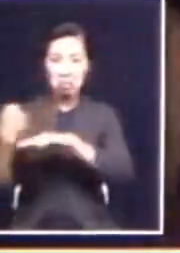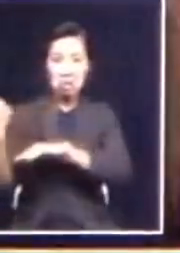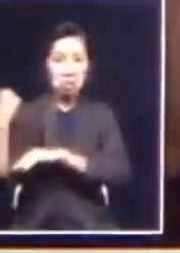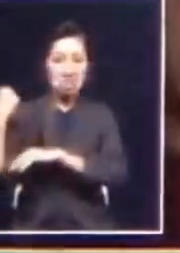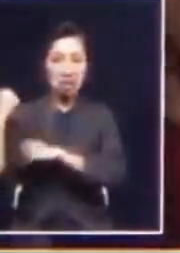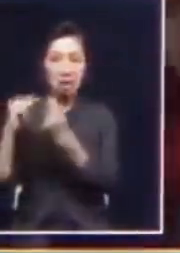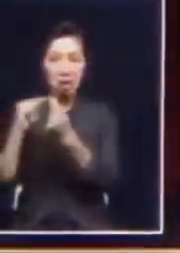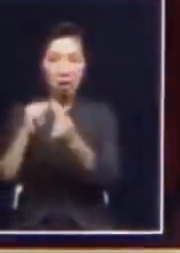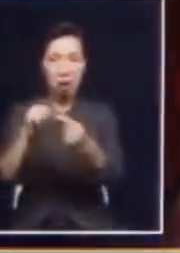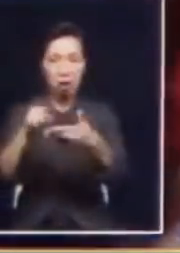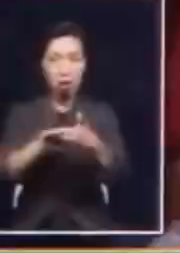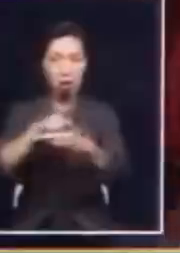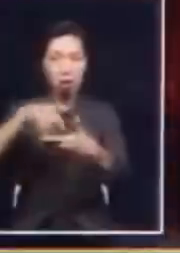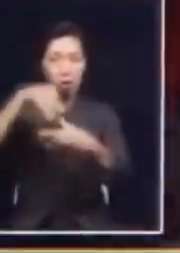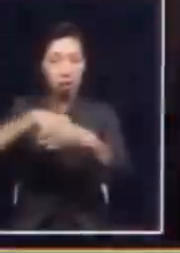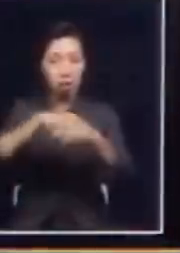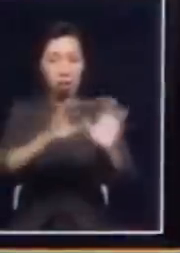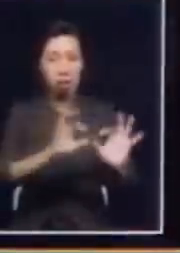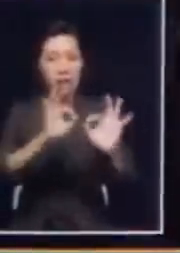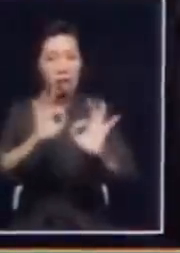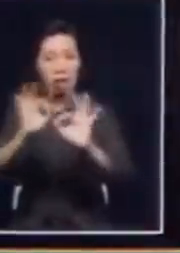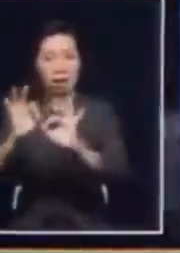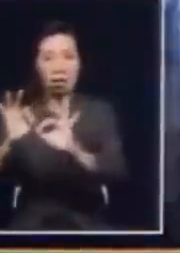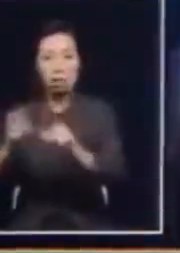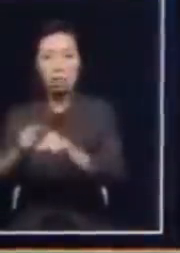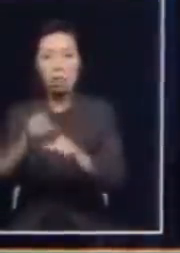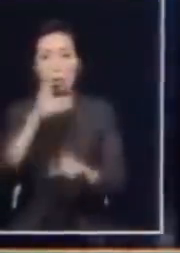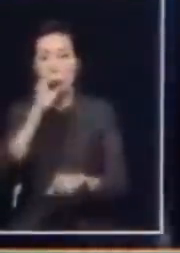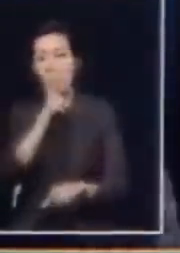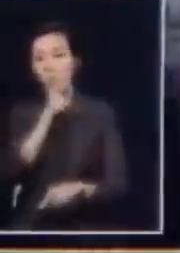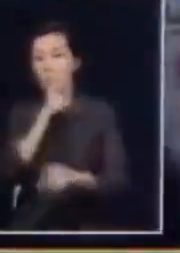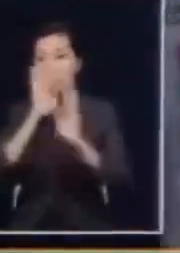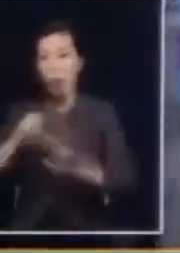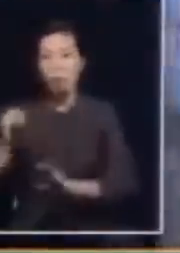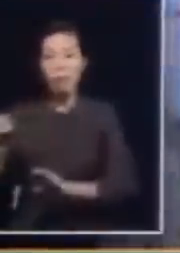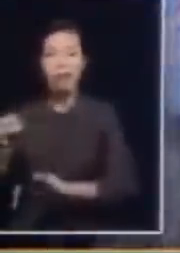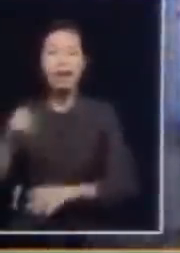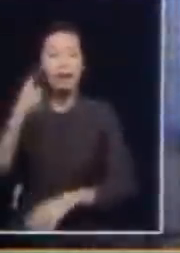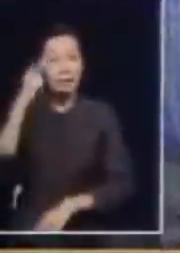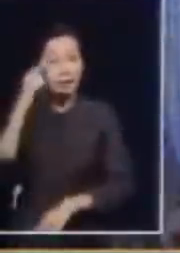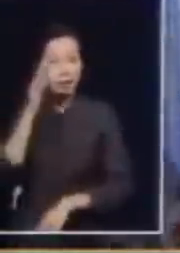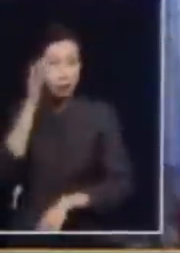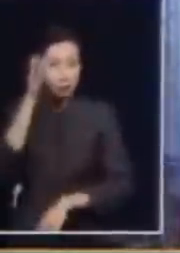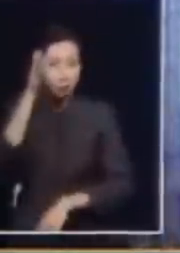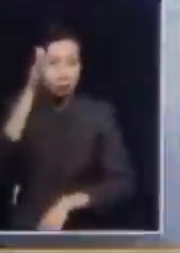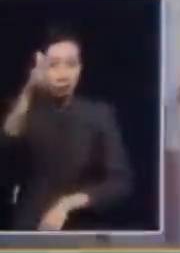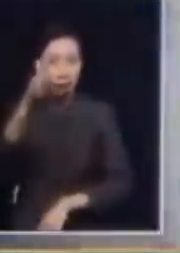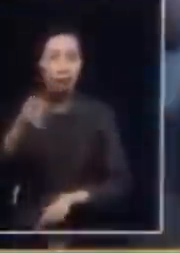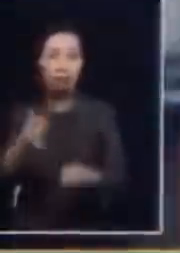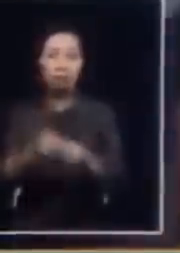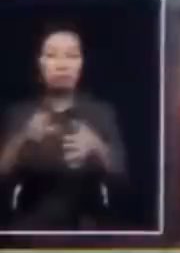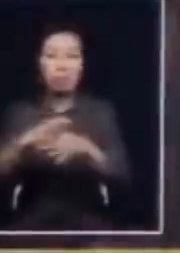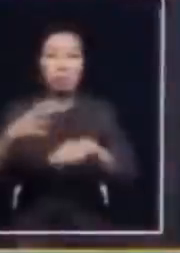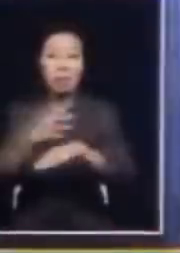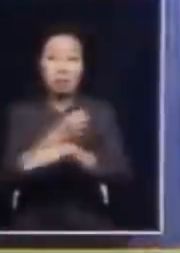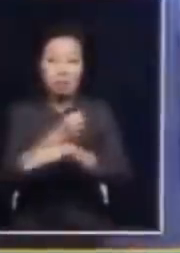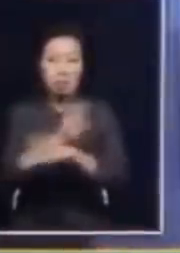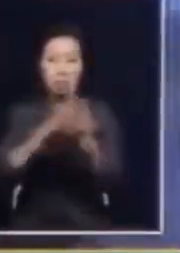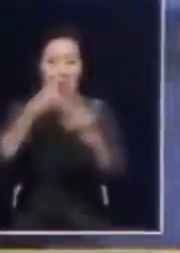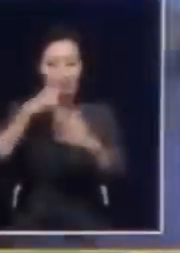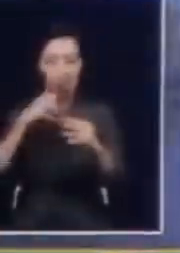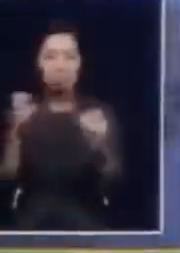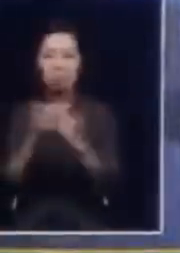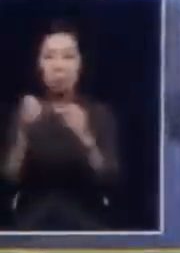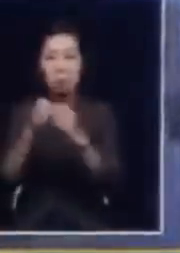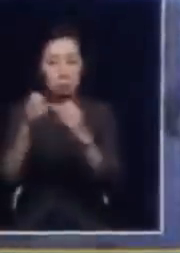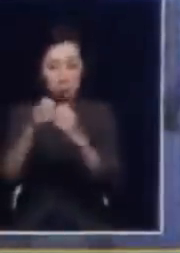จและเลื่อนเลือกตั้งออกไปเรื่อยๆเหมือนเด็กเลี้ยงแกะแบบนี้ก็คาดการได้เลยว่านับจากนี้สถานการณ์การเมืองจะร้อนแรง